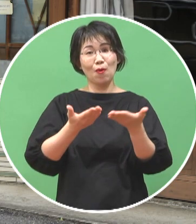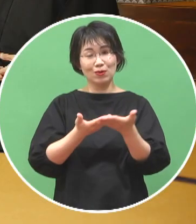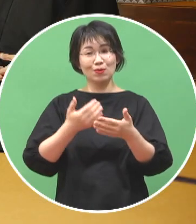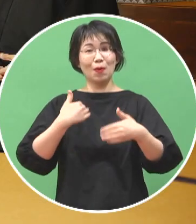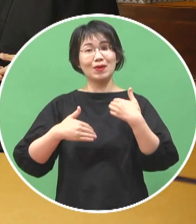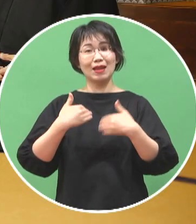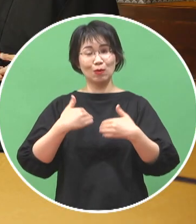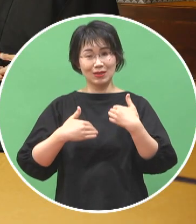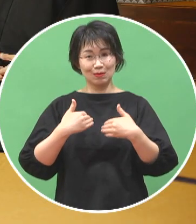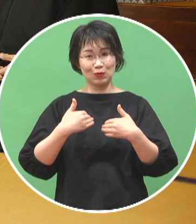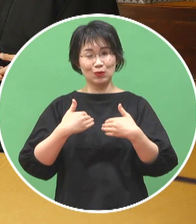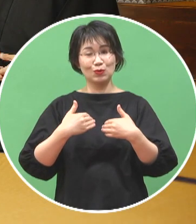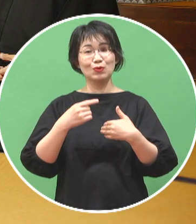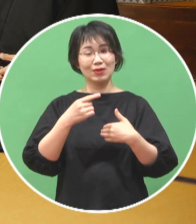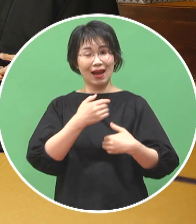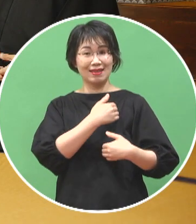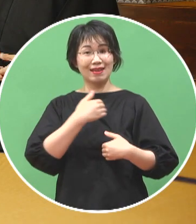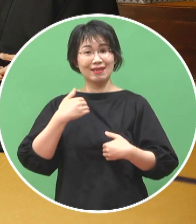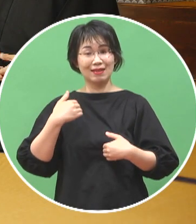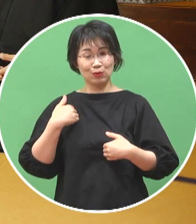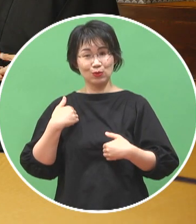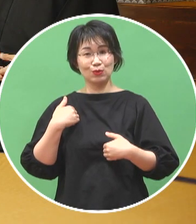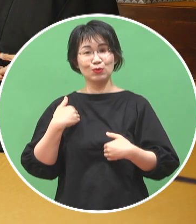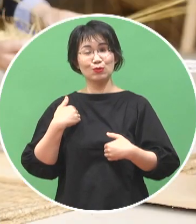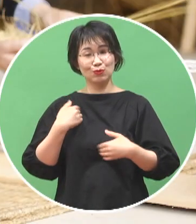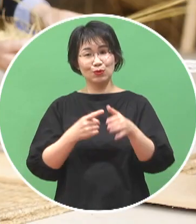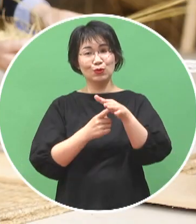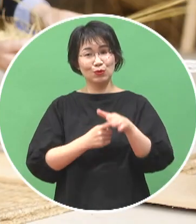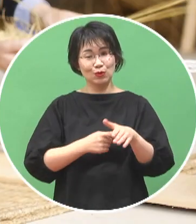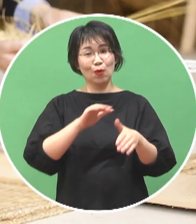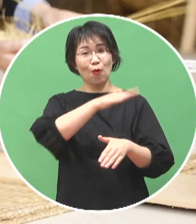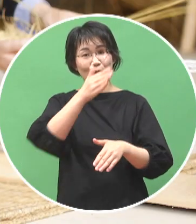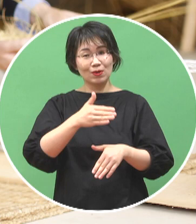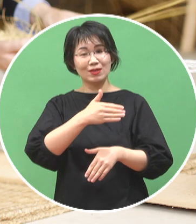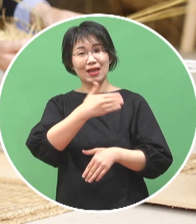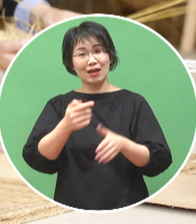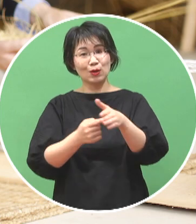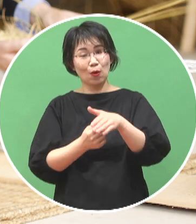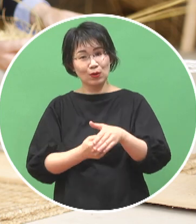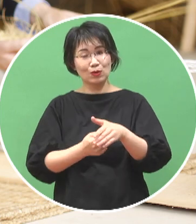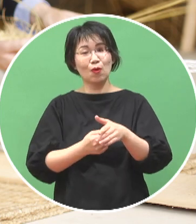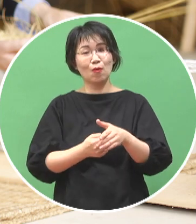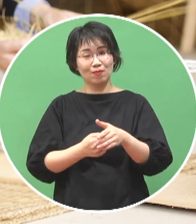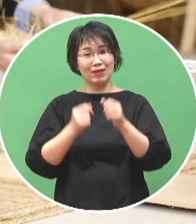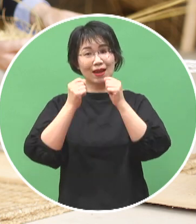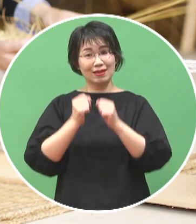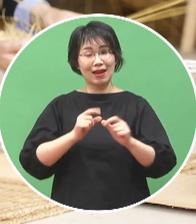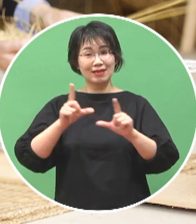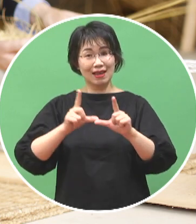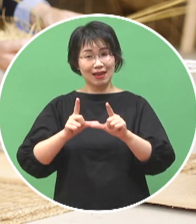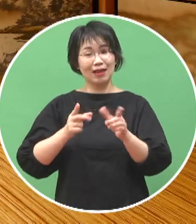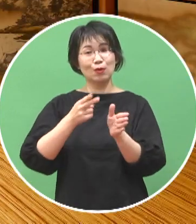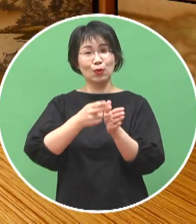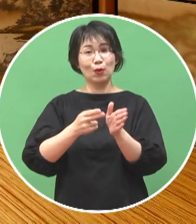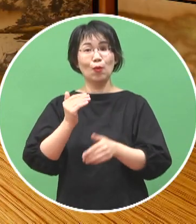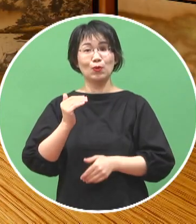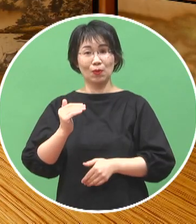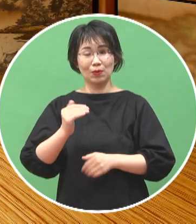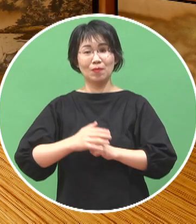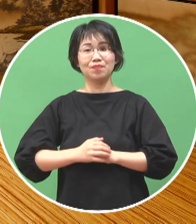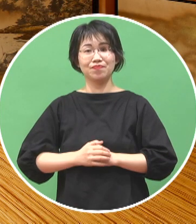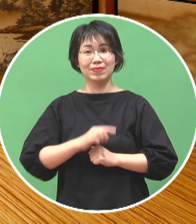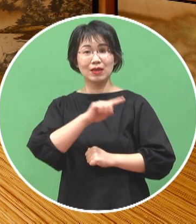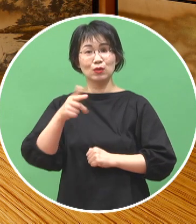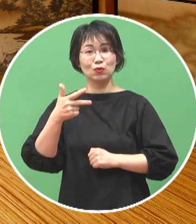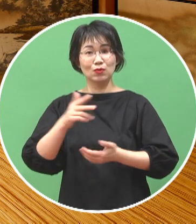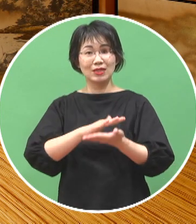楽しむということができるような農産漁村滞在型の旅行のことなんです。 津市